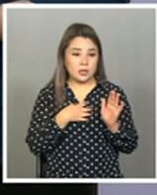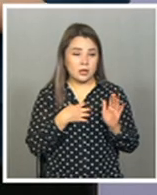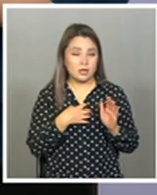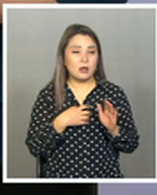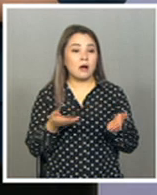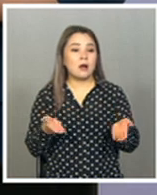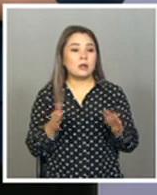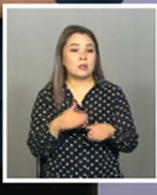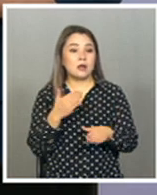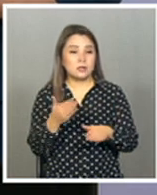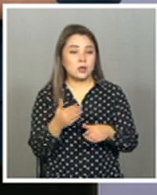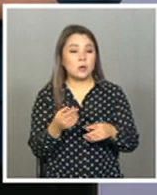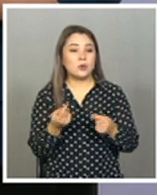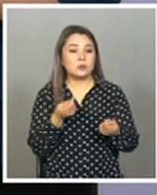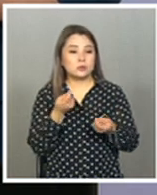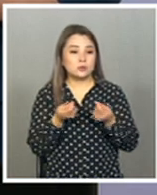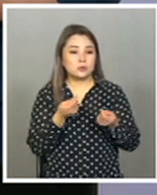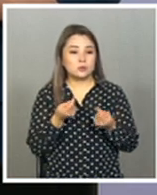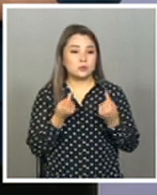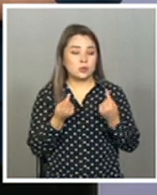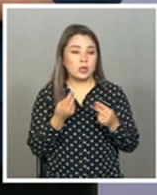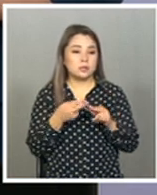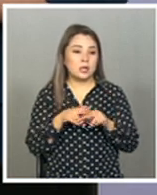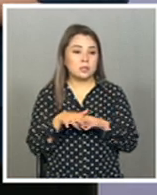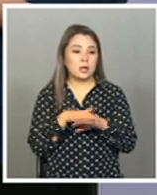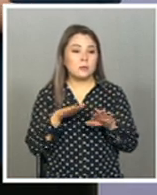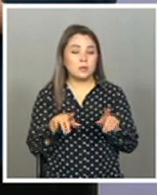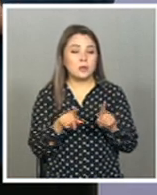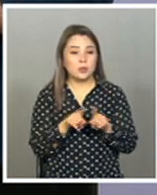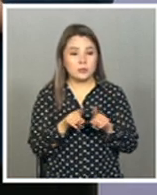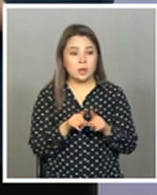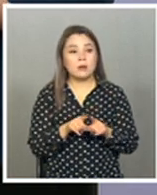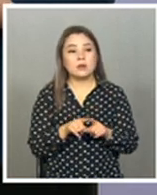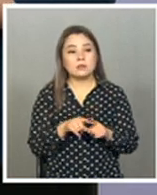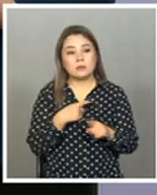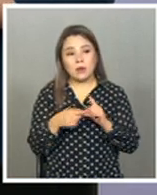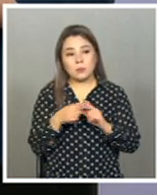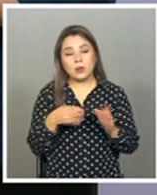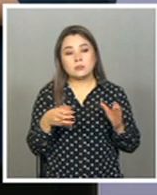қалғаны ұсақ тайпалардан құралған еді.